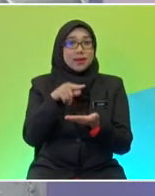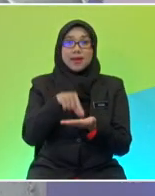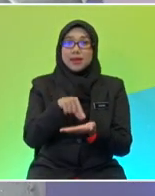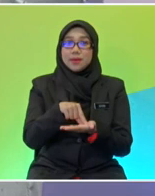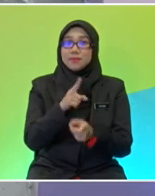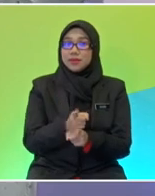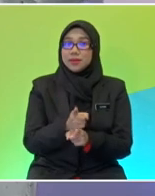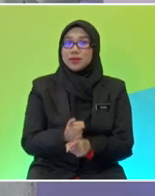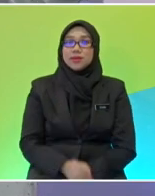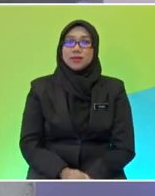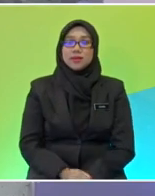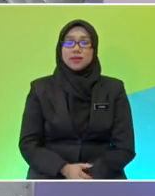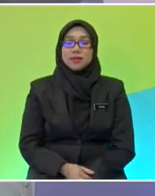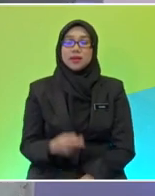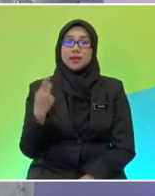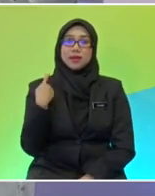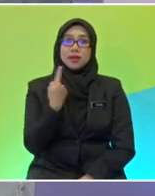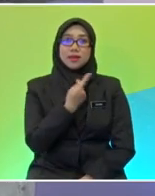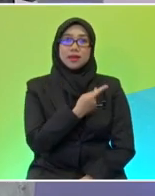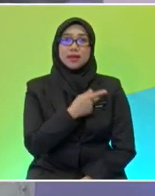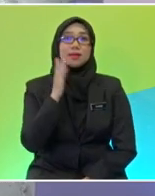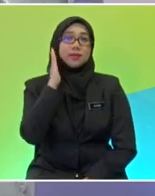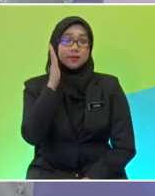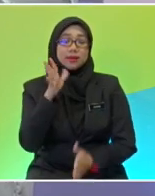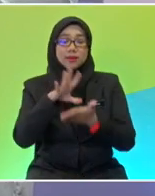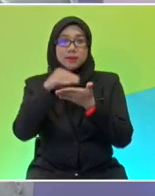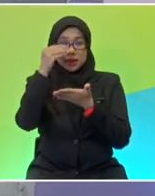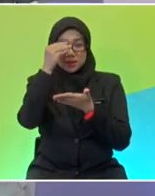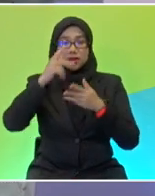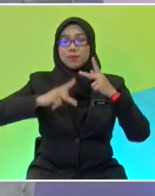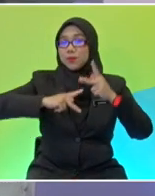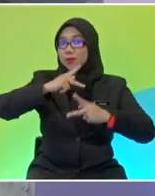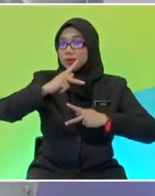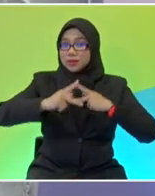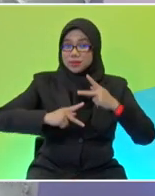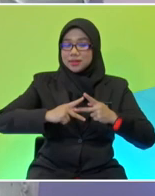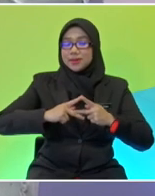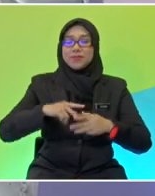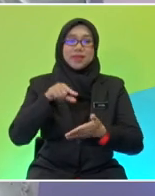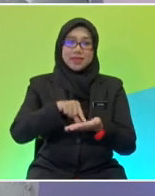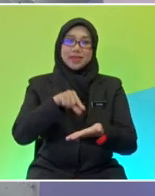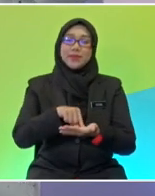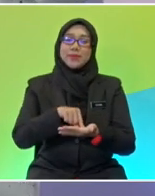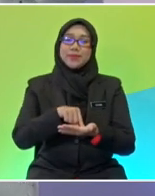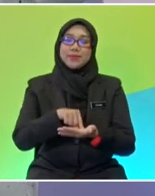jadi kita akan belajar proses yakitaran hidup ayam tersebut satu persatu